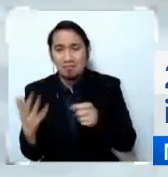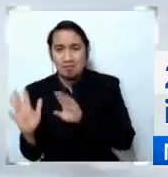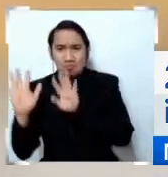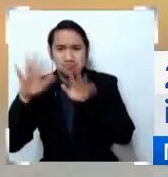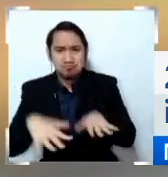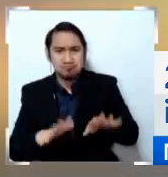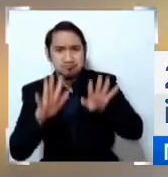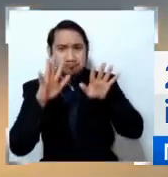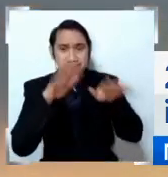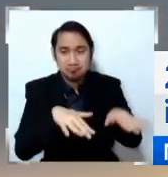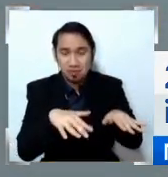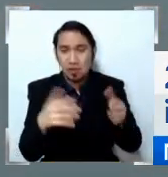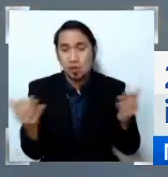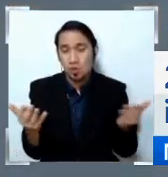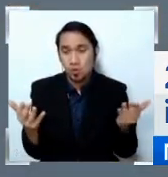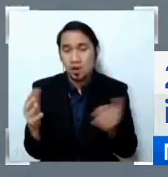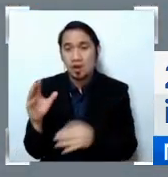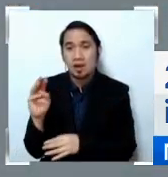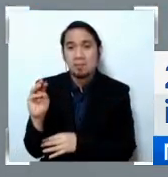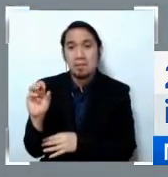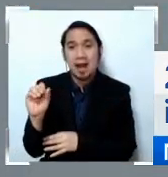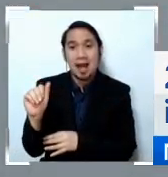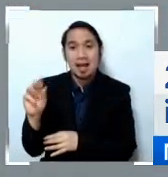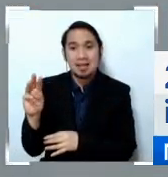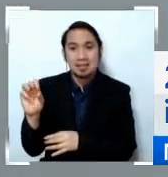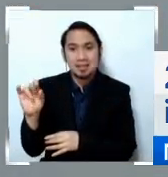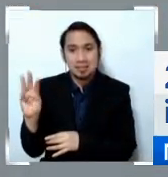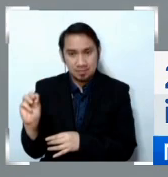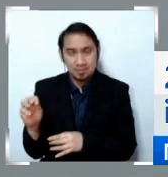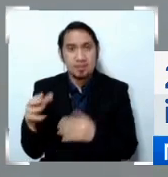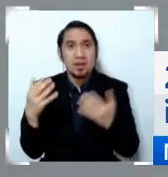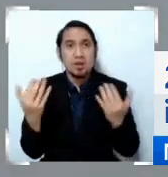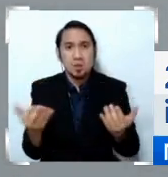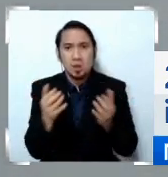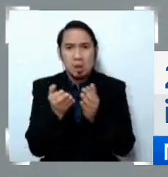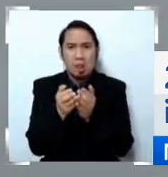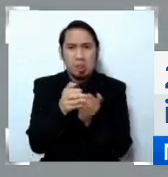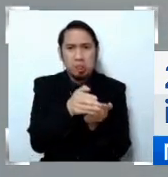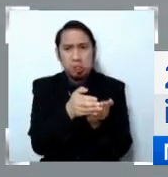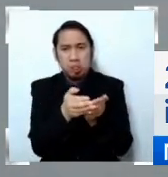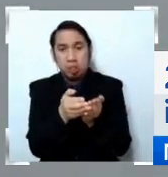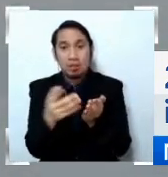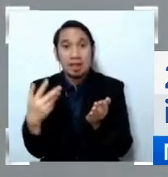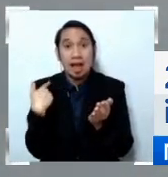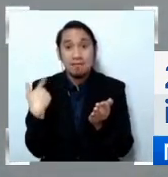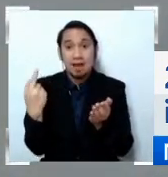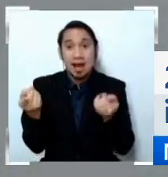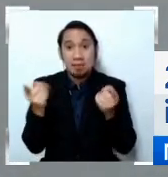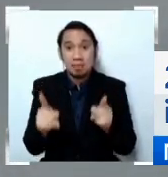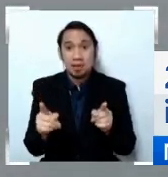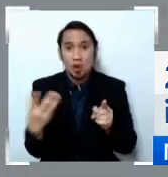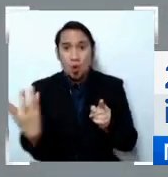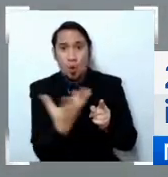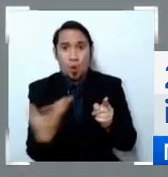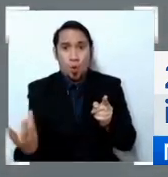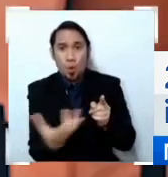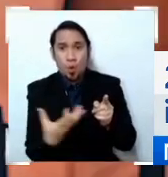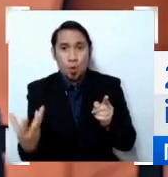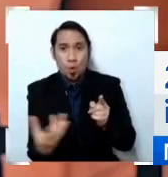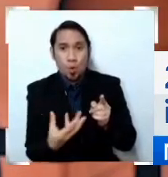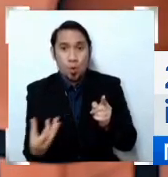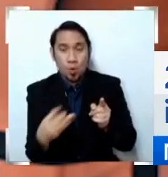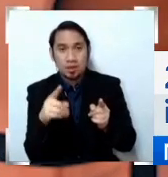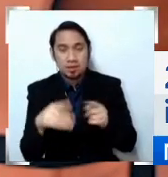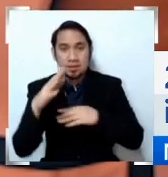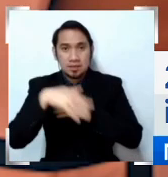Isa yan sa dalawang bangkang nasira na bigla na lang magkaipo-ipo sa dagat. Kwento ng dalawang mangingisda na sa laot sila